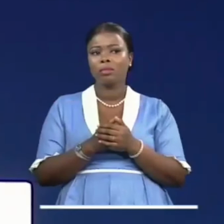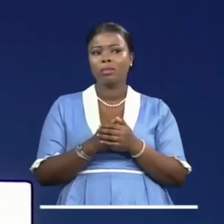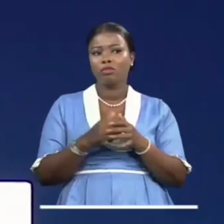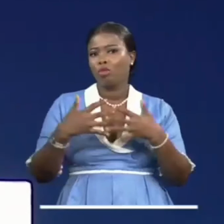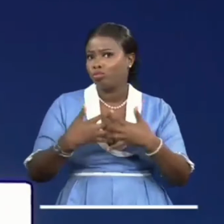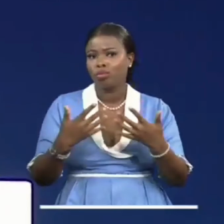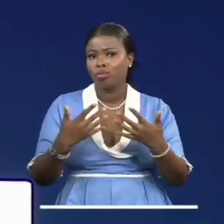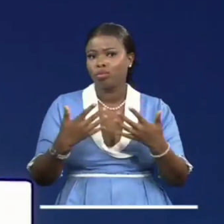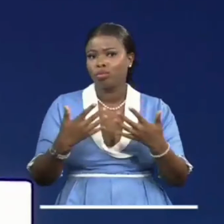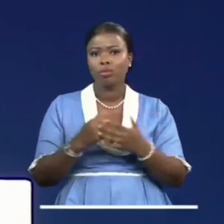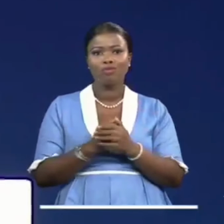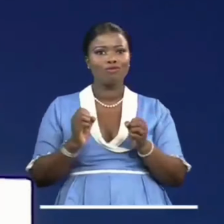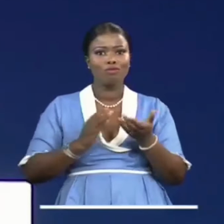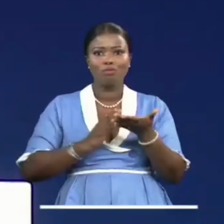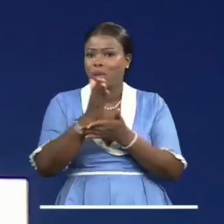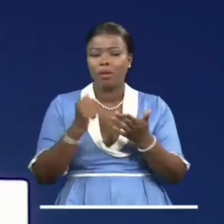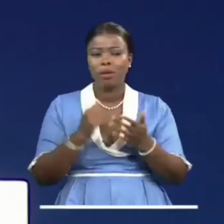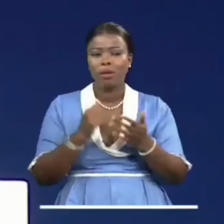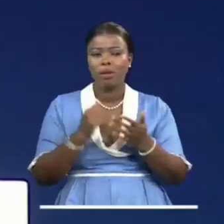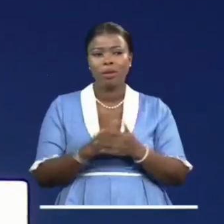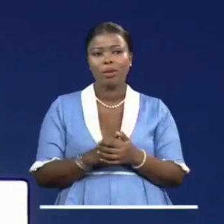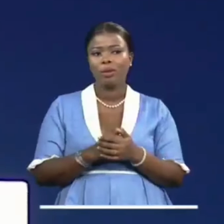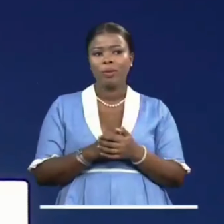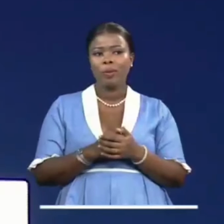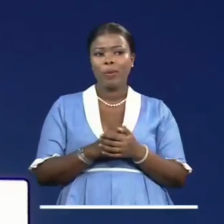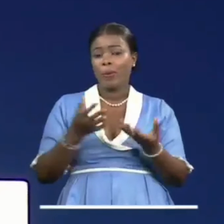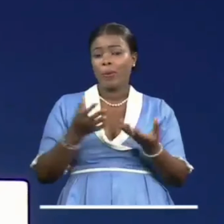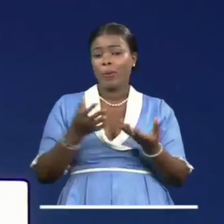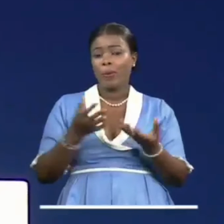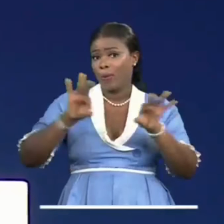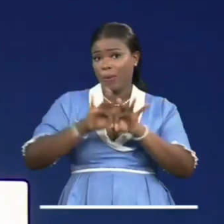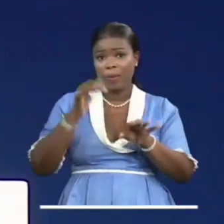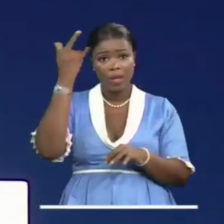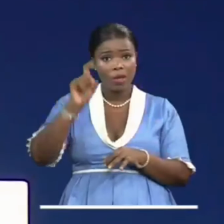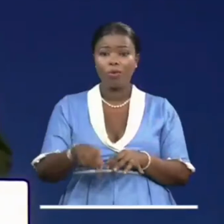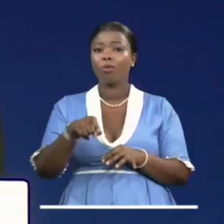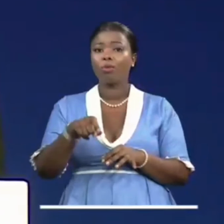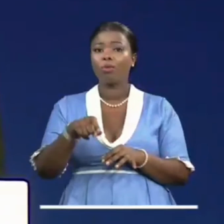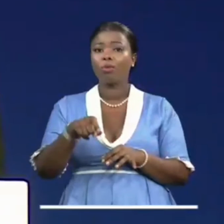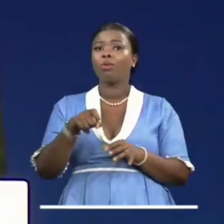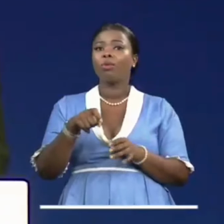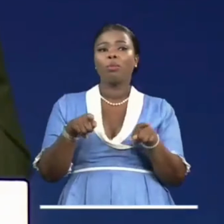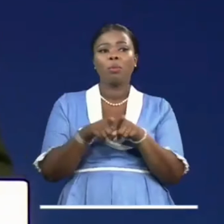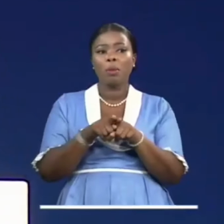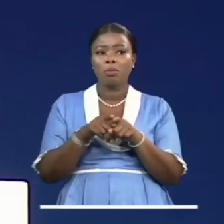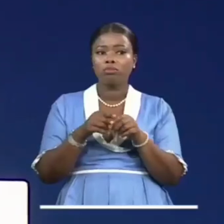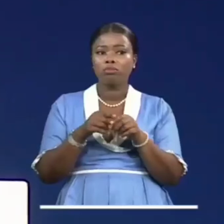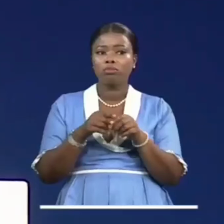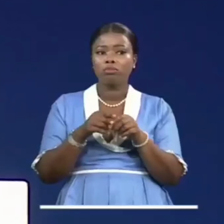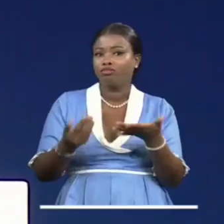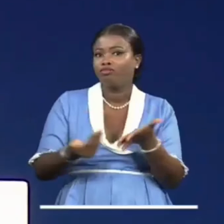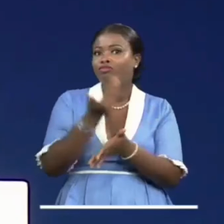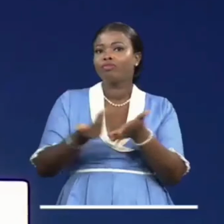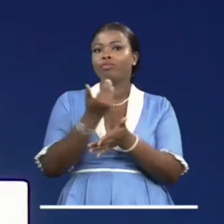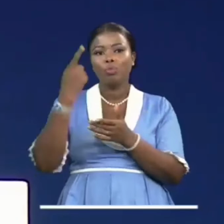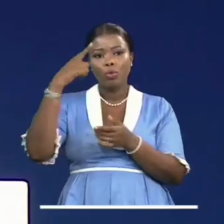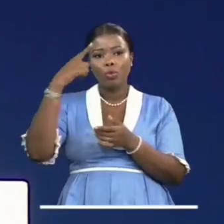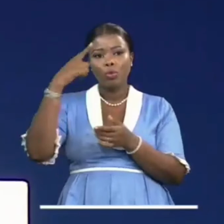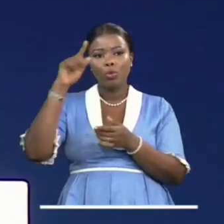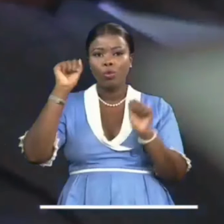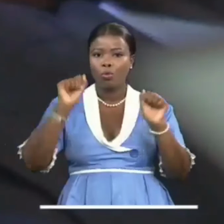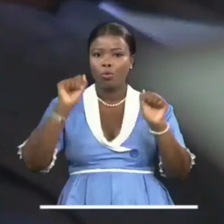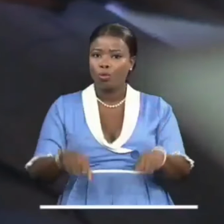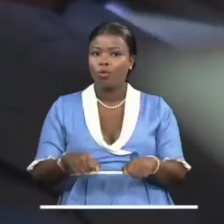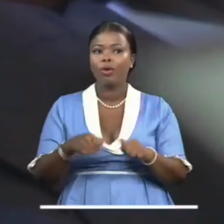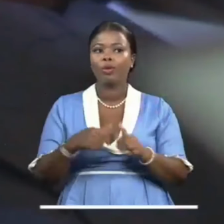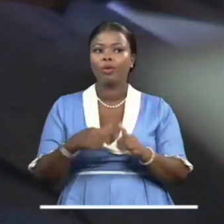landing point nous avons une fibre optique importante mais il faut optimiser l'utilisation de ces infrastructures pour pouvoir saisir le numérique